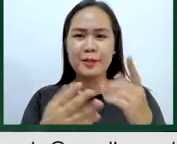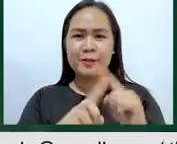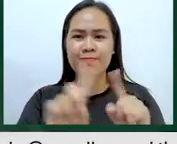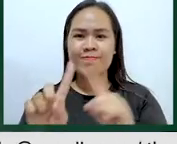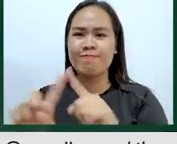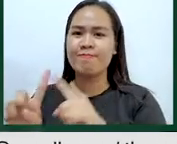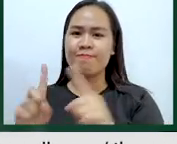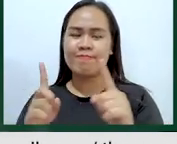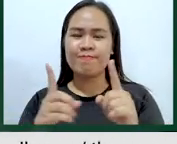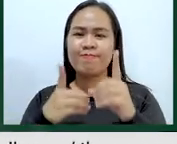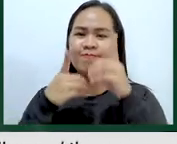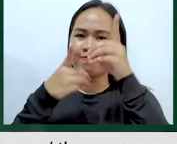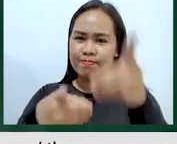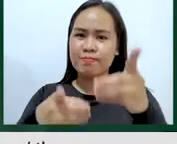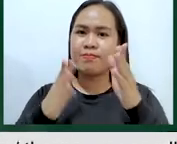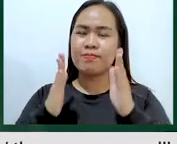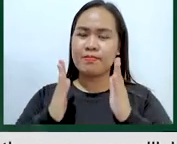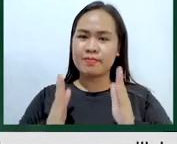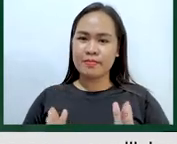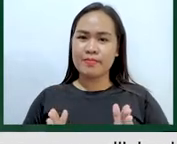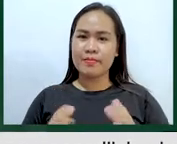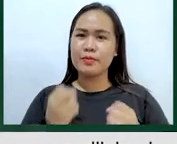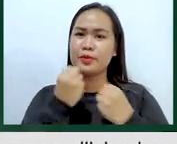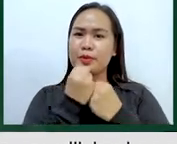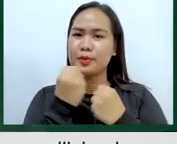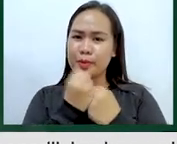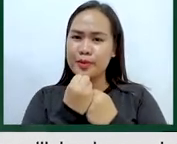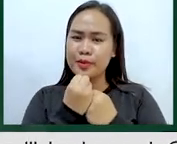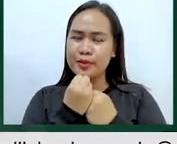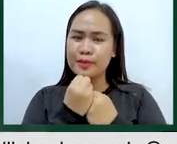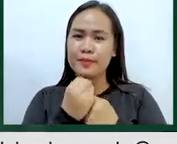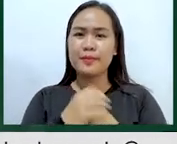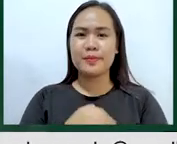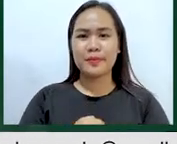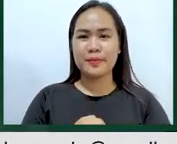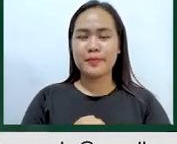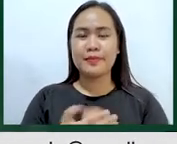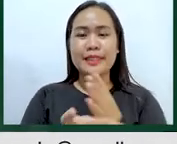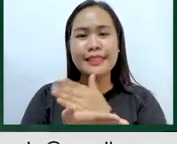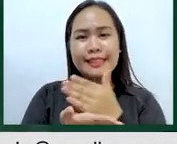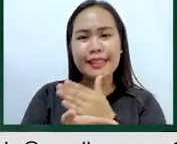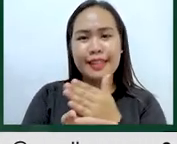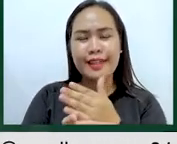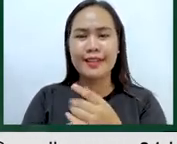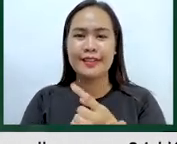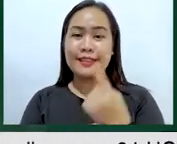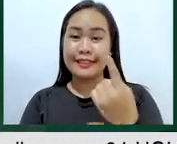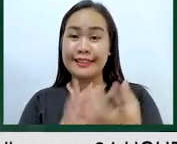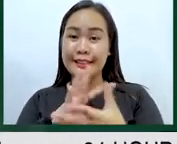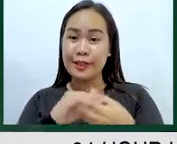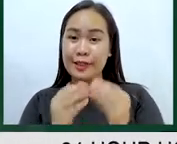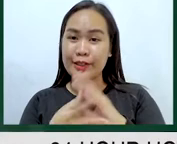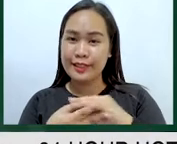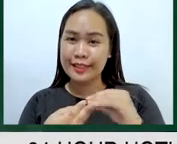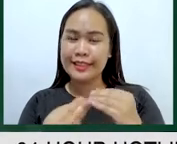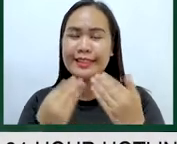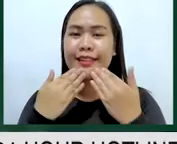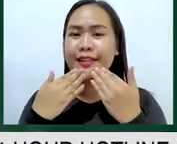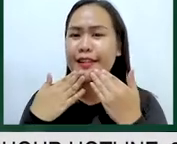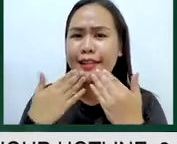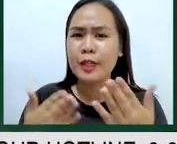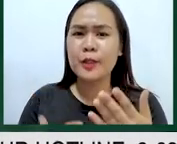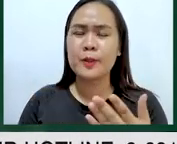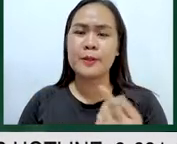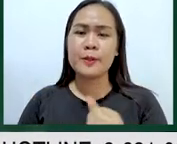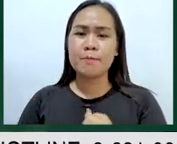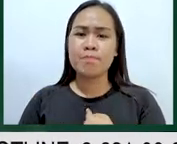na-turn over naman po natin itong mga gift items na ito. So muli, maraming salamat sa ating mga benefactors, no, sa